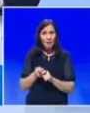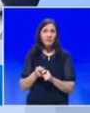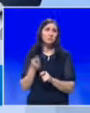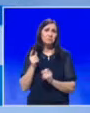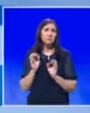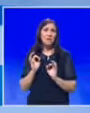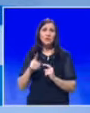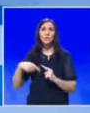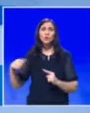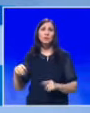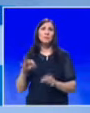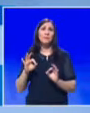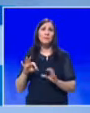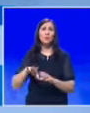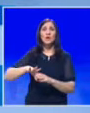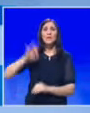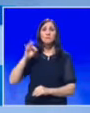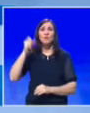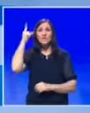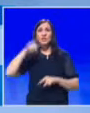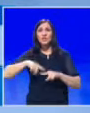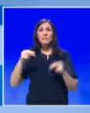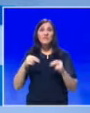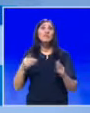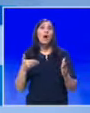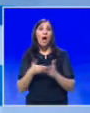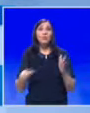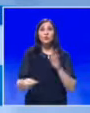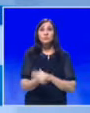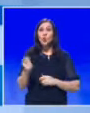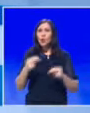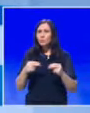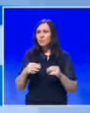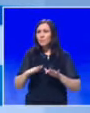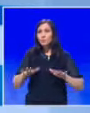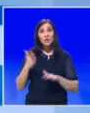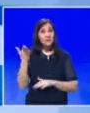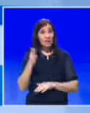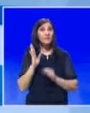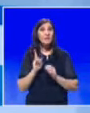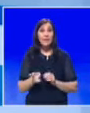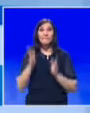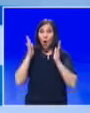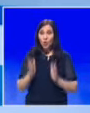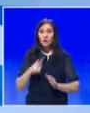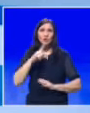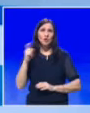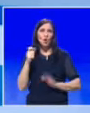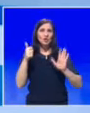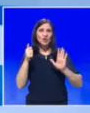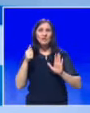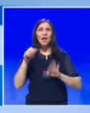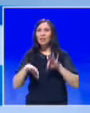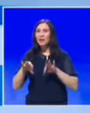Висшия съдебен съвет или антикорупционната комисия, при положение, че за тях конкретно ви трябва 160 гласа? Без ДПС можете